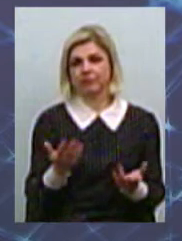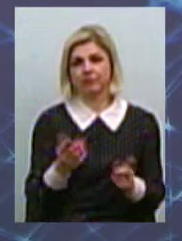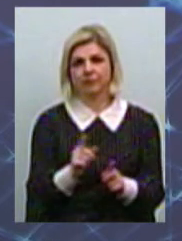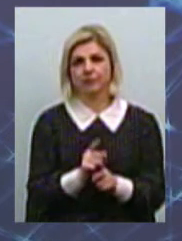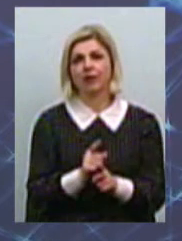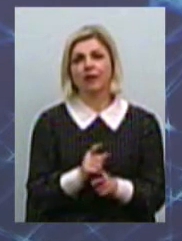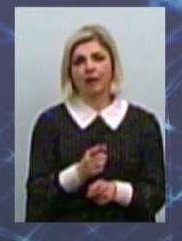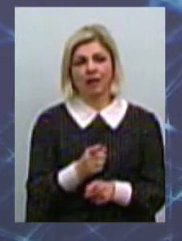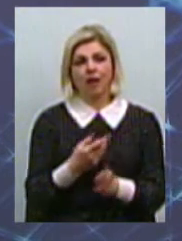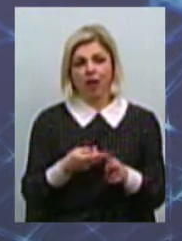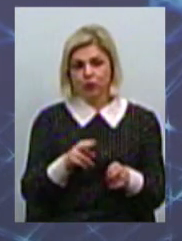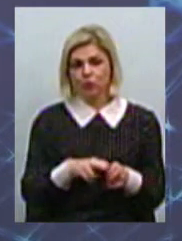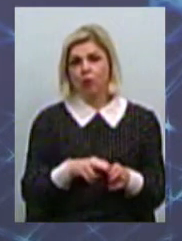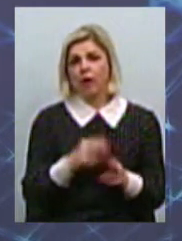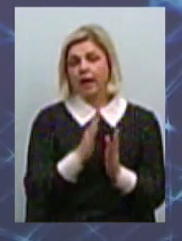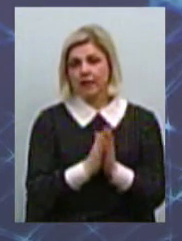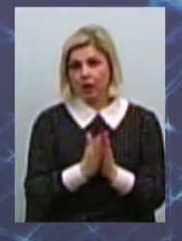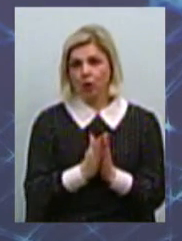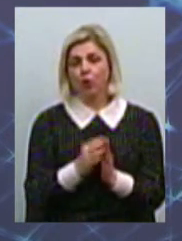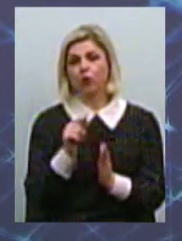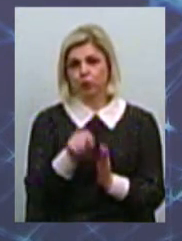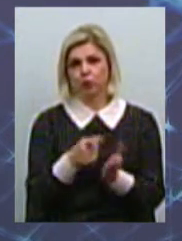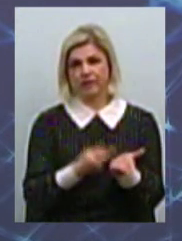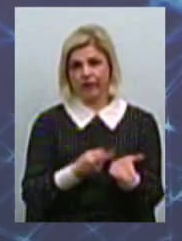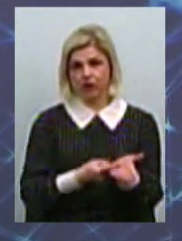книгу, тут якраз свідчення